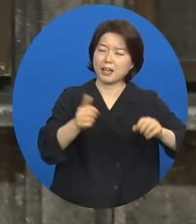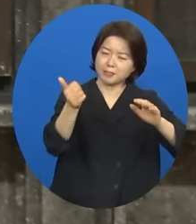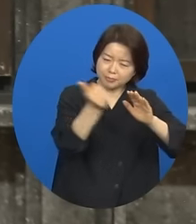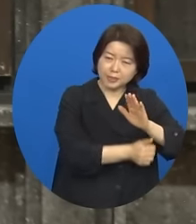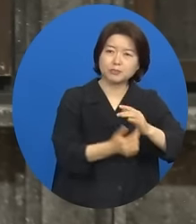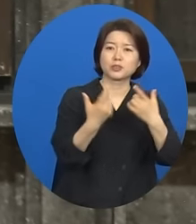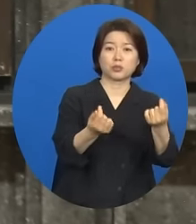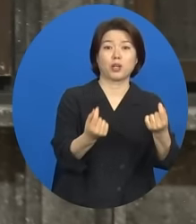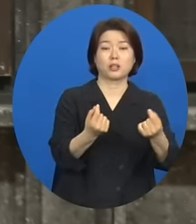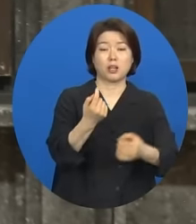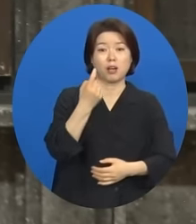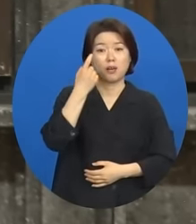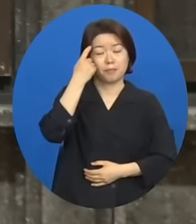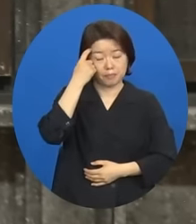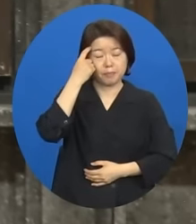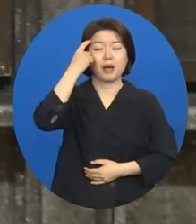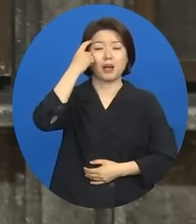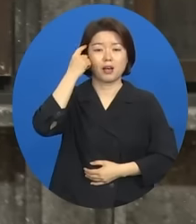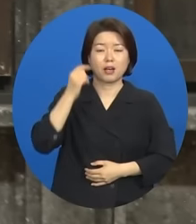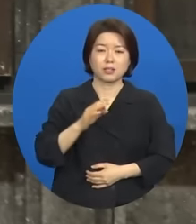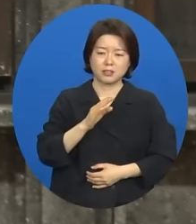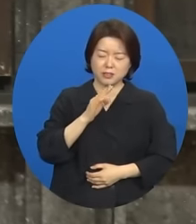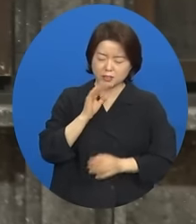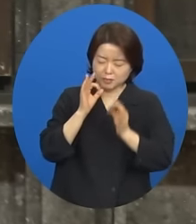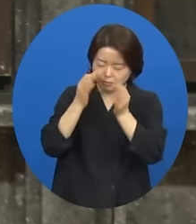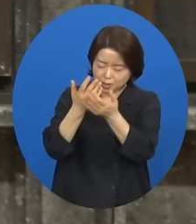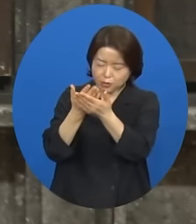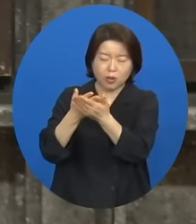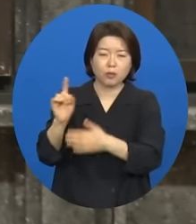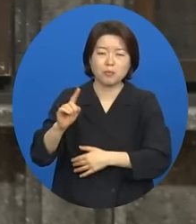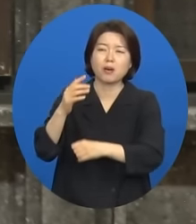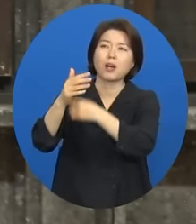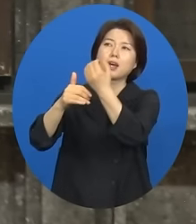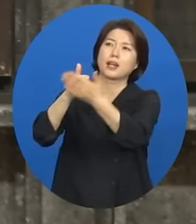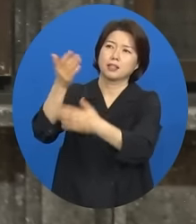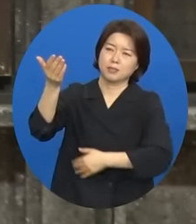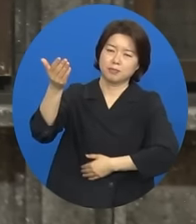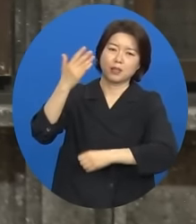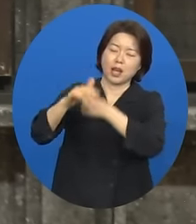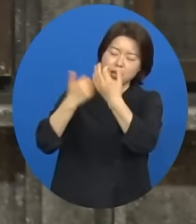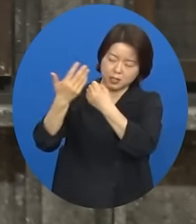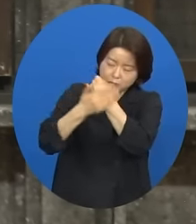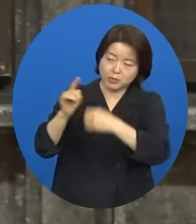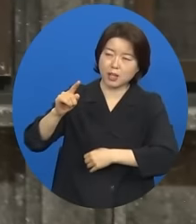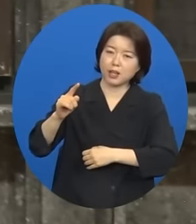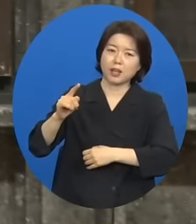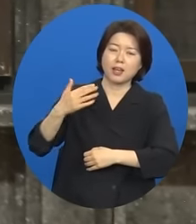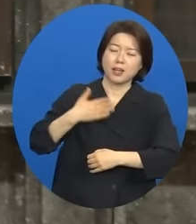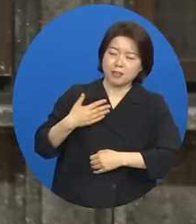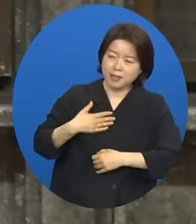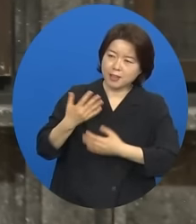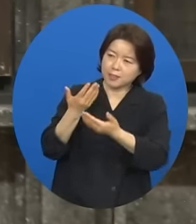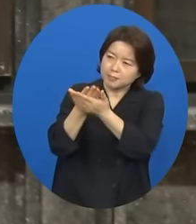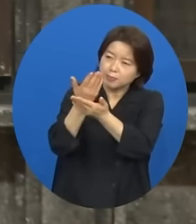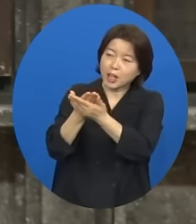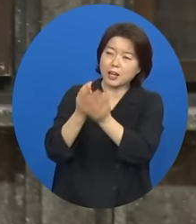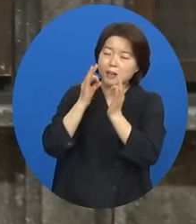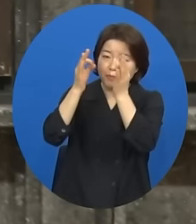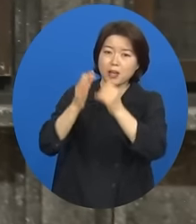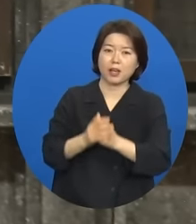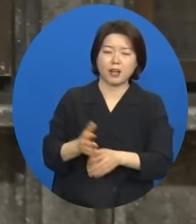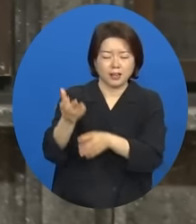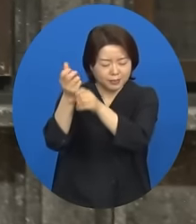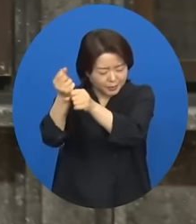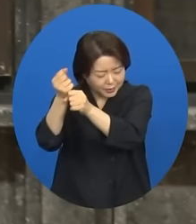실패구나. 정말 구해야 될 것은 하나님이고 그분의 은혜요, 그분의 은총을 내가 구해야 되는구나. 매달리는